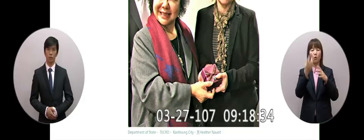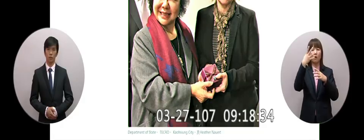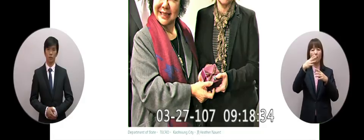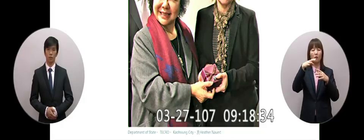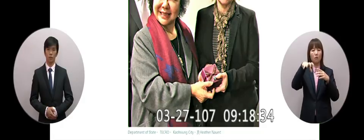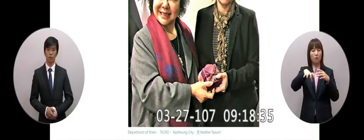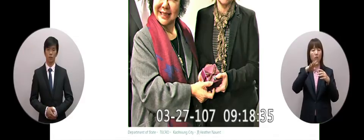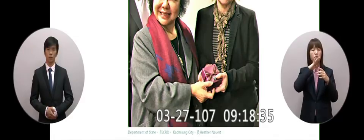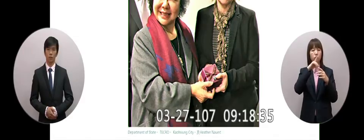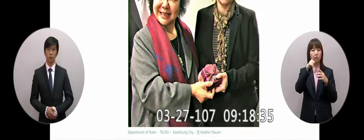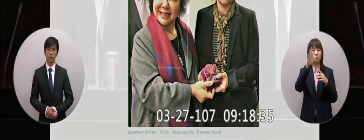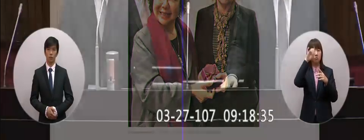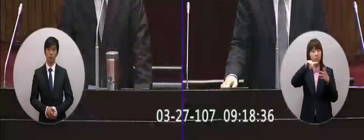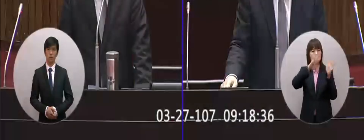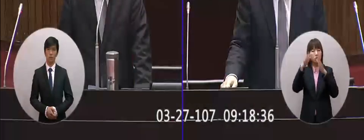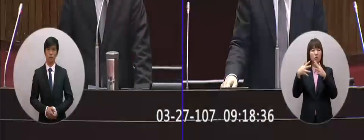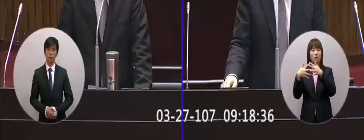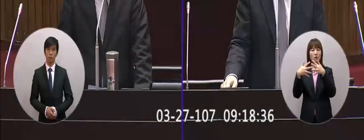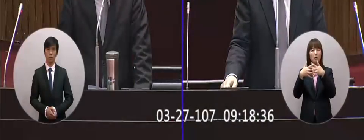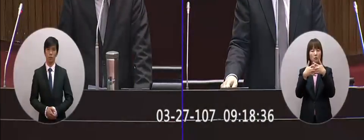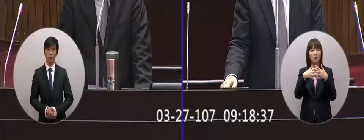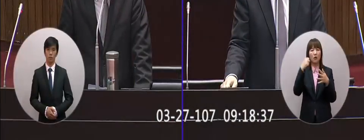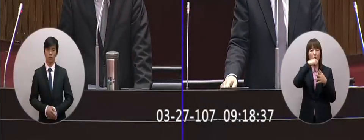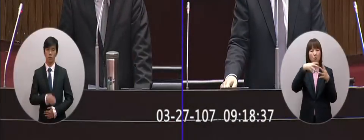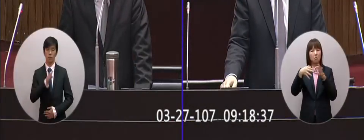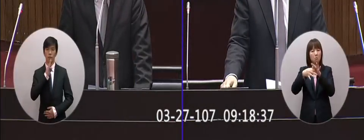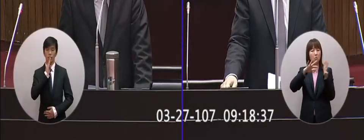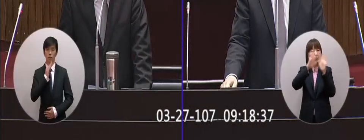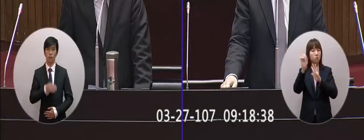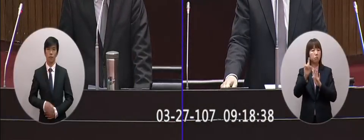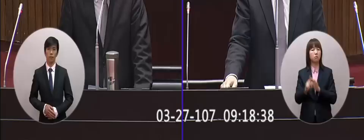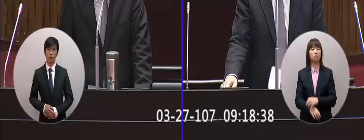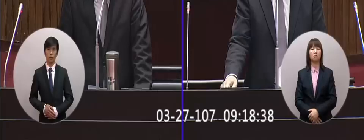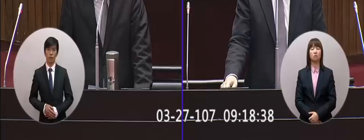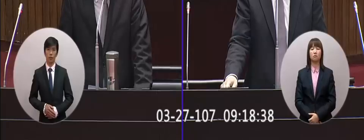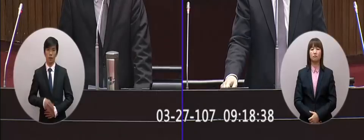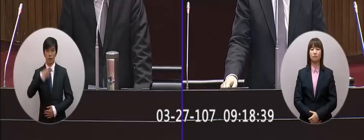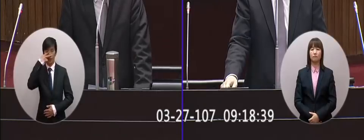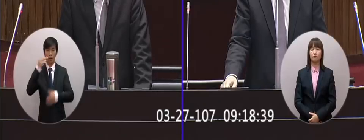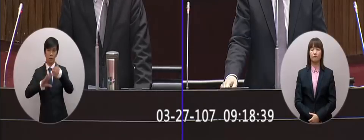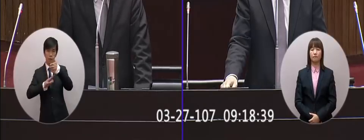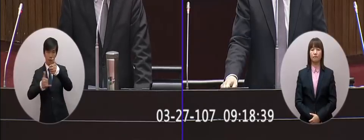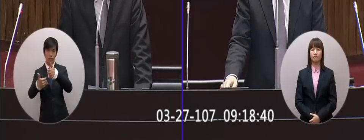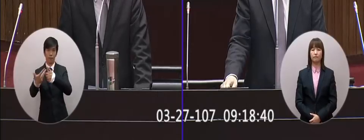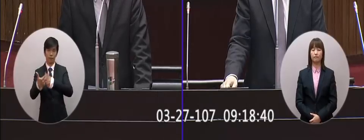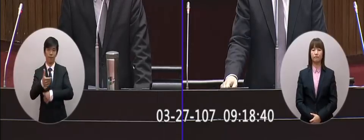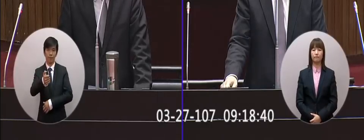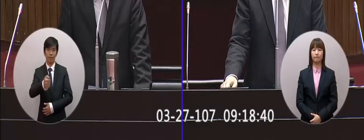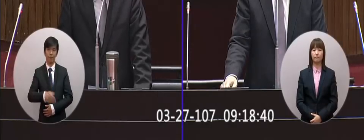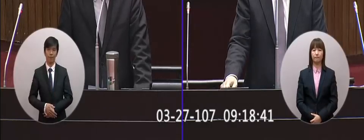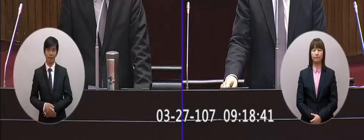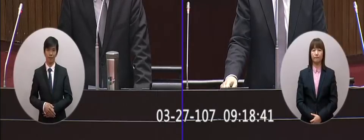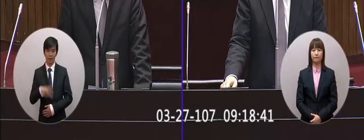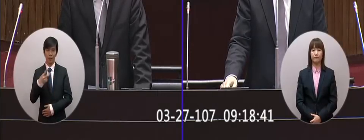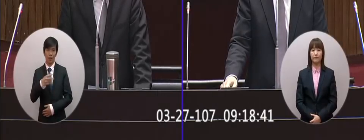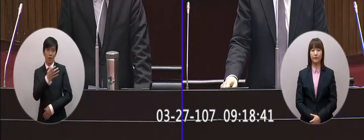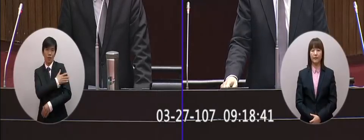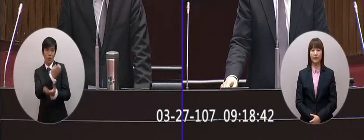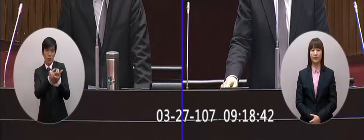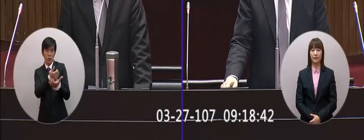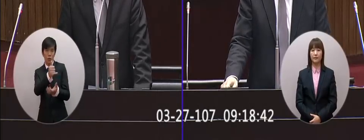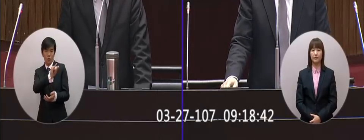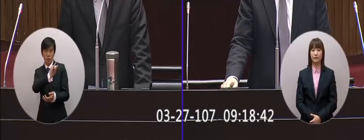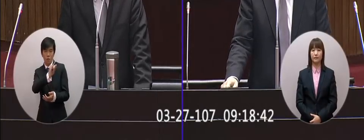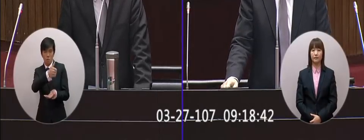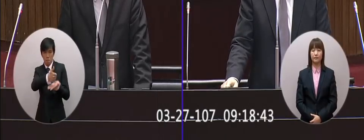你怎么看待这样的台美关系的发展？ 是，感谢赖委员，也很谦卑举解了